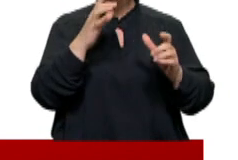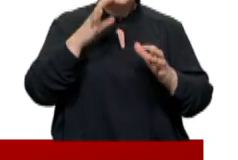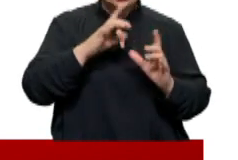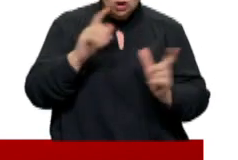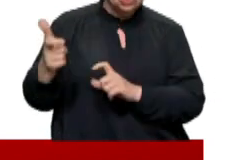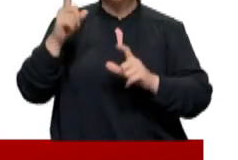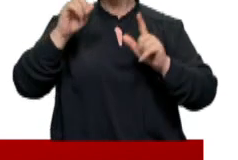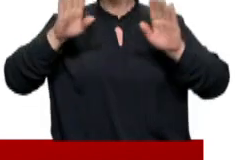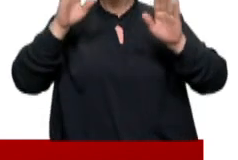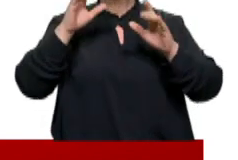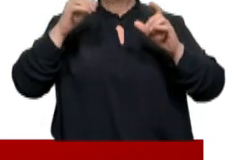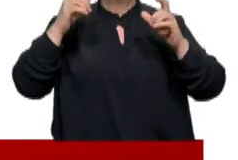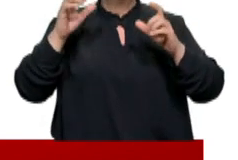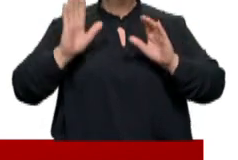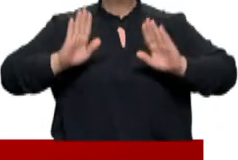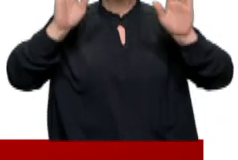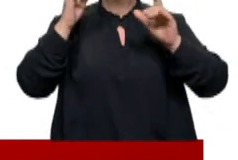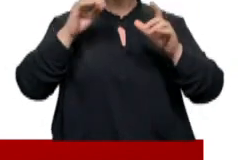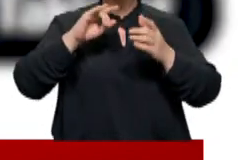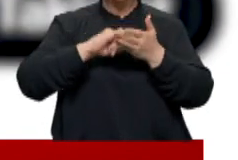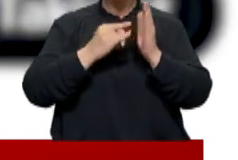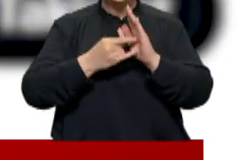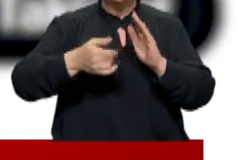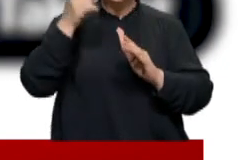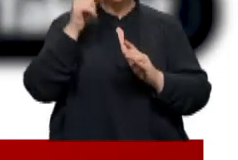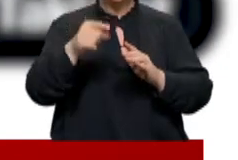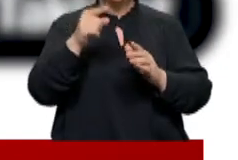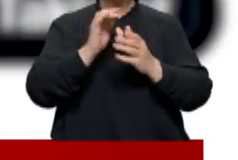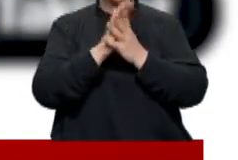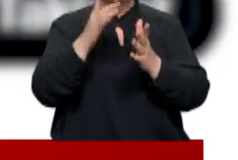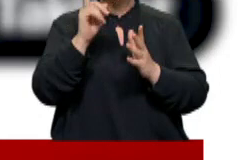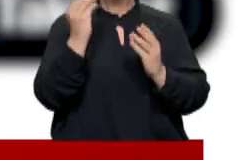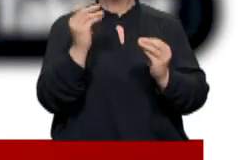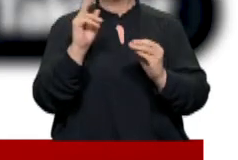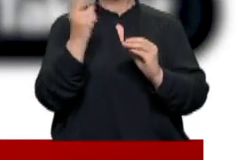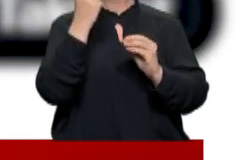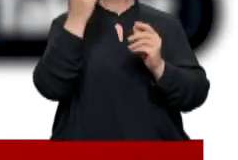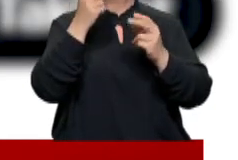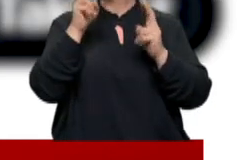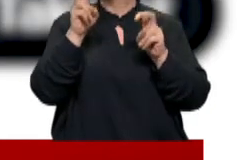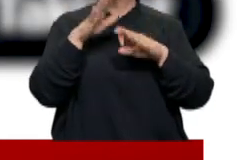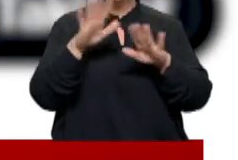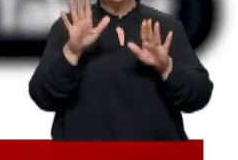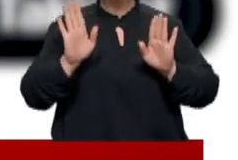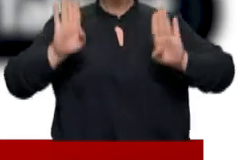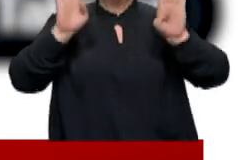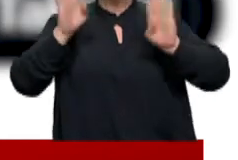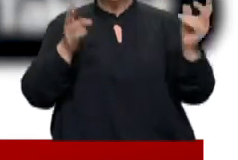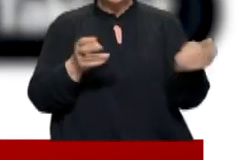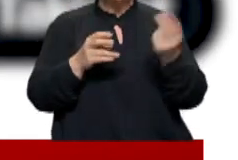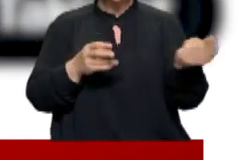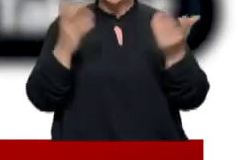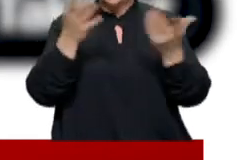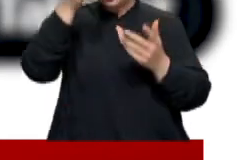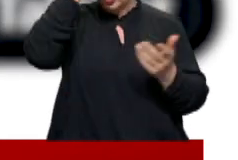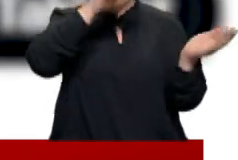insan. Göç İdaresi Başkanlığı'nın kuruluş yıl dönümü kutlu olsun. Bu şiirlerle romantize edilecek bir mesele değildir. Sığınmacılar kaçak yollarla